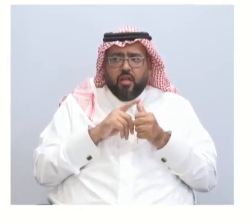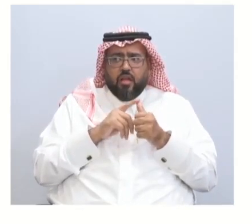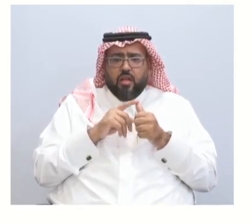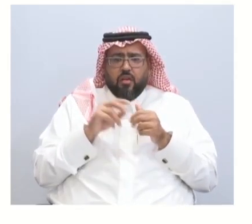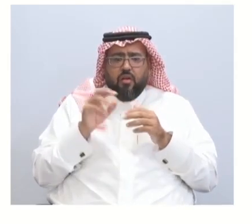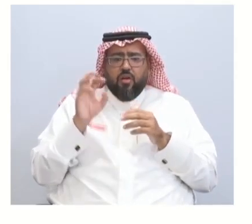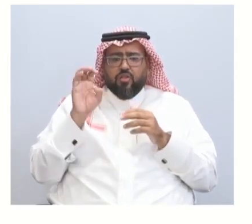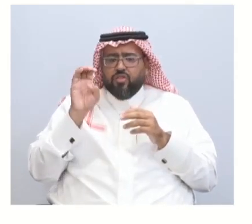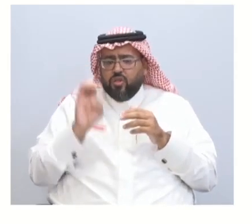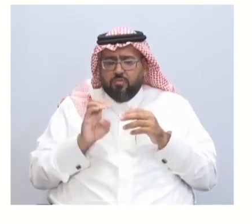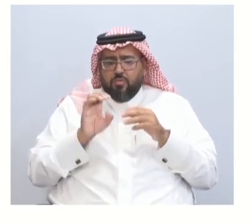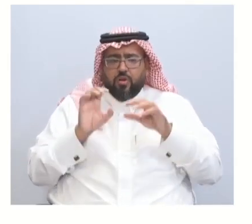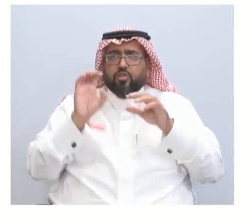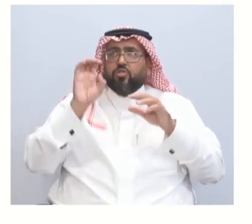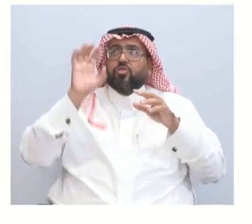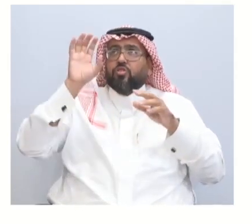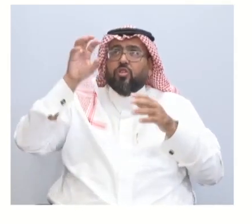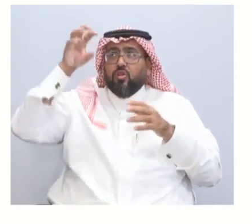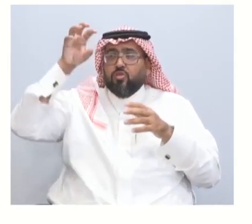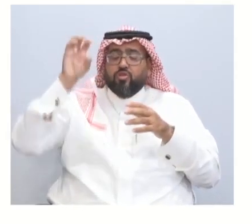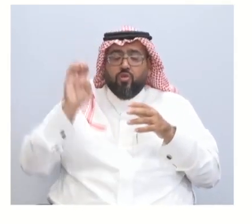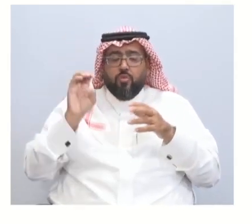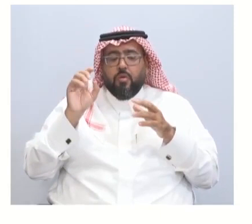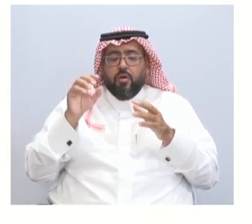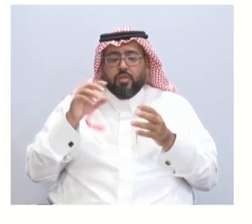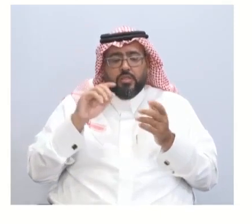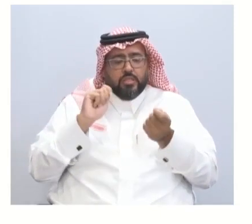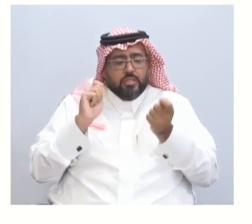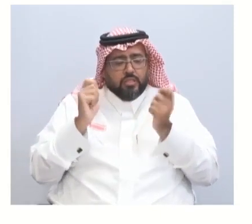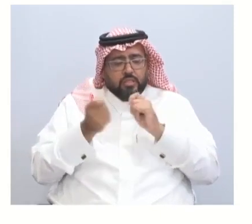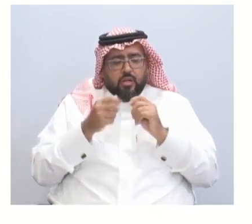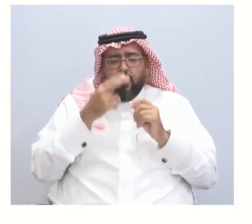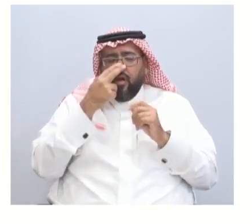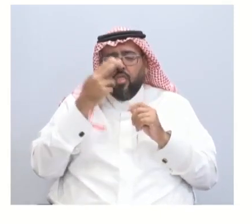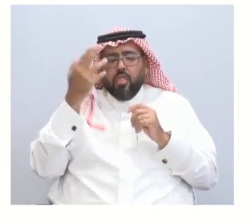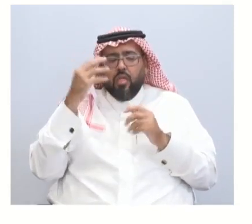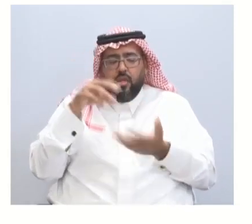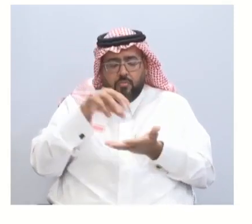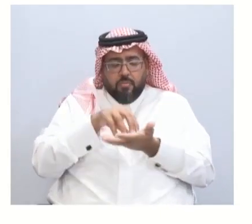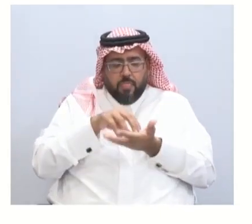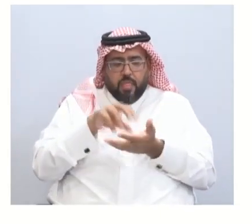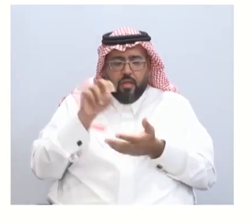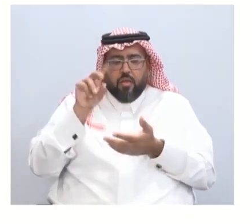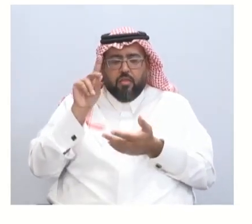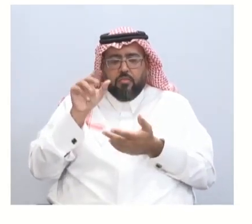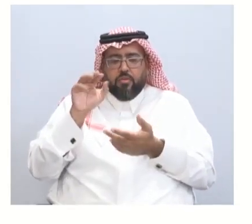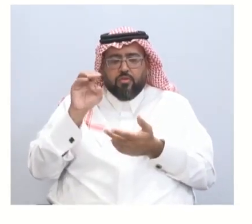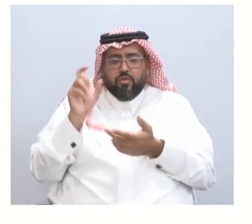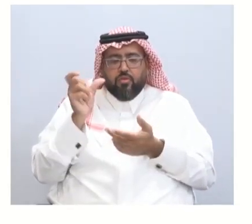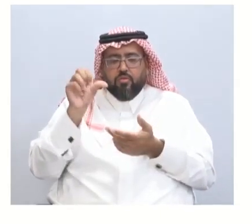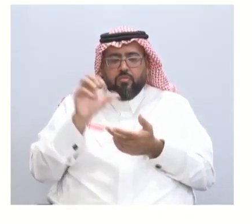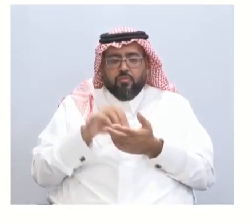القطب الجنوبي قد غير موقعه الثاني ان هذه القارات كانت في موقع القطب الجنوبي وغيرت